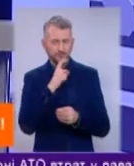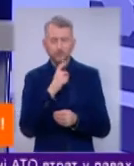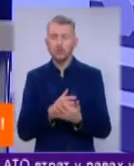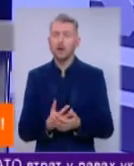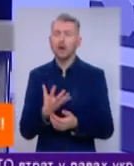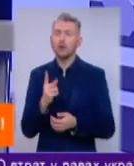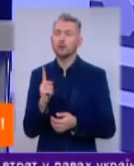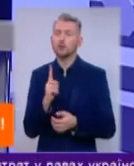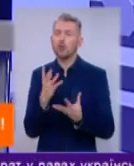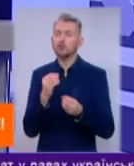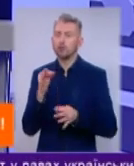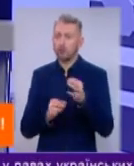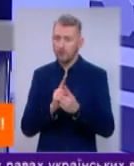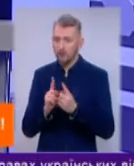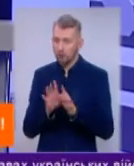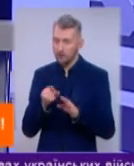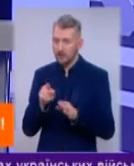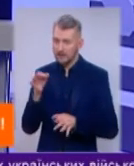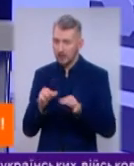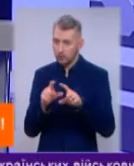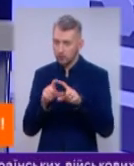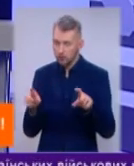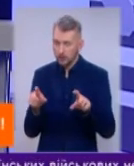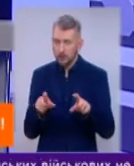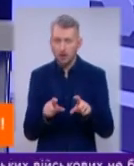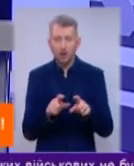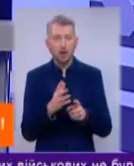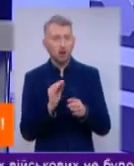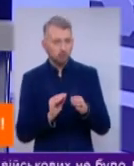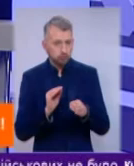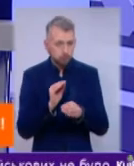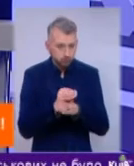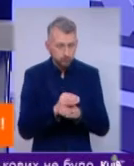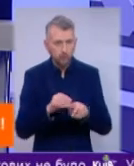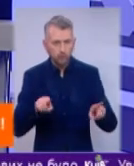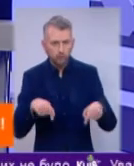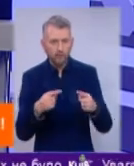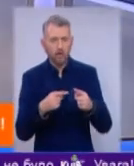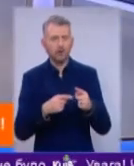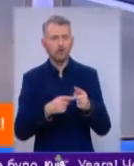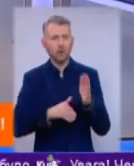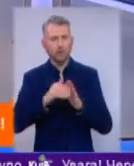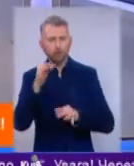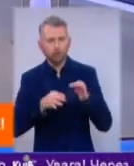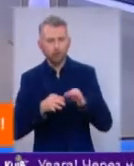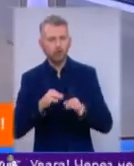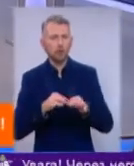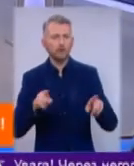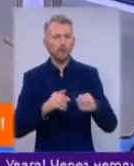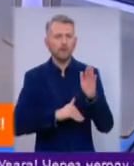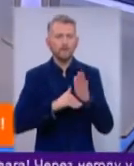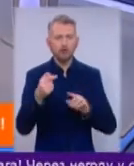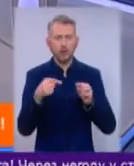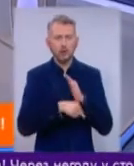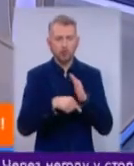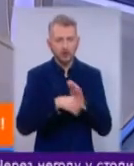передбачає судова реформа? Тільки цей суд чи ще якісь? Ну, доформування Верховного суду, створення Вищого антикорупційного суду, наскільки я пам'ятаю, там ще мова йде